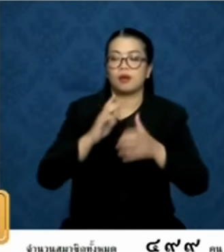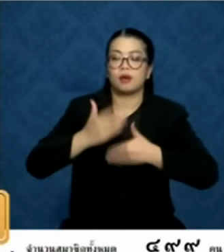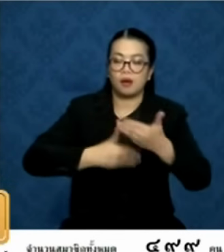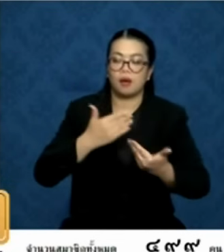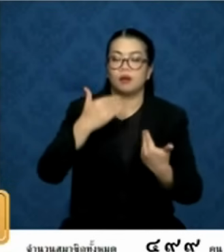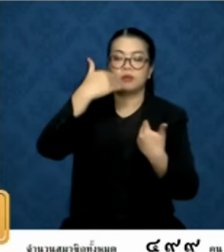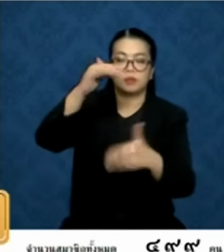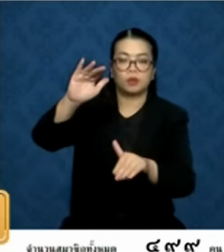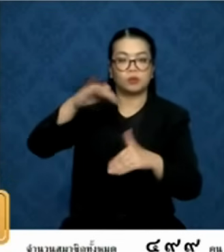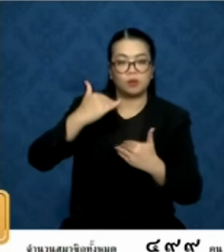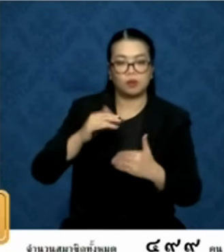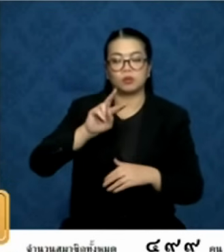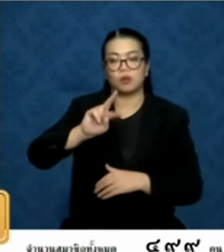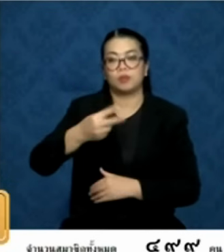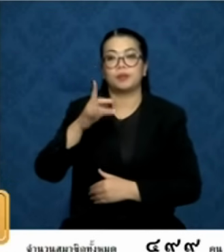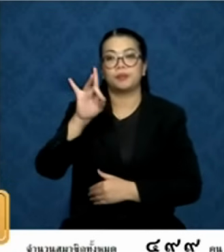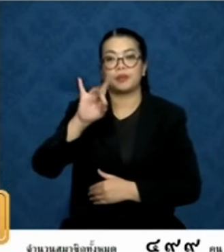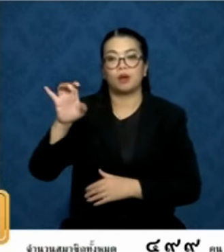าย